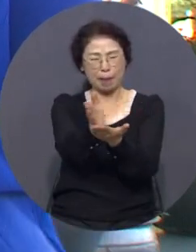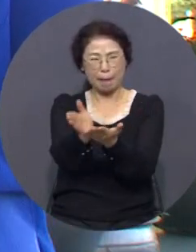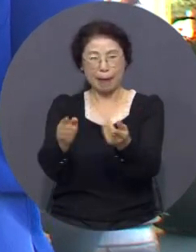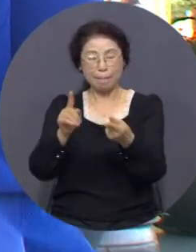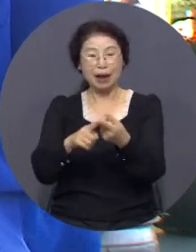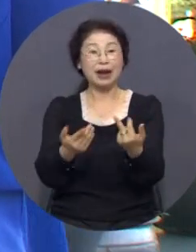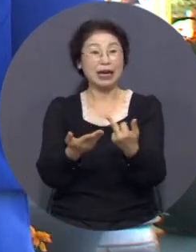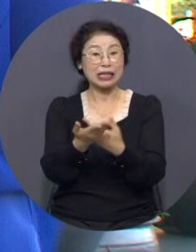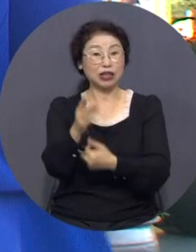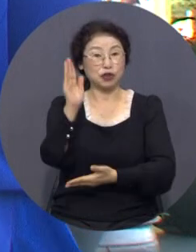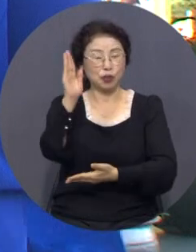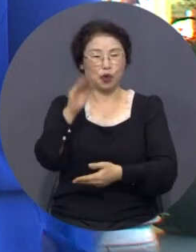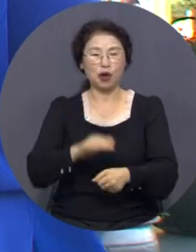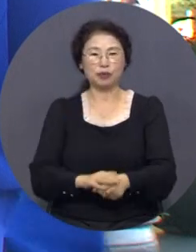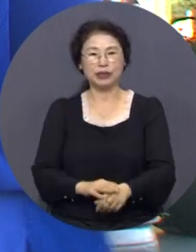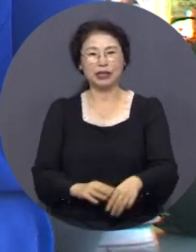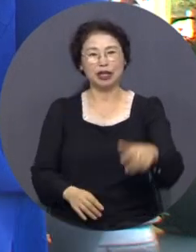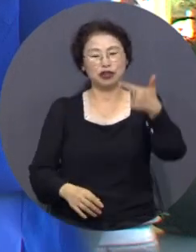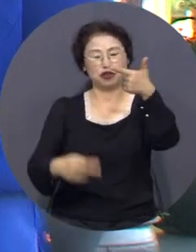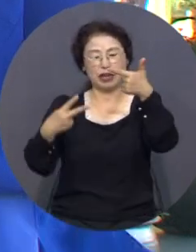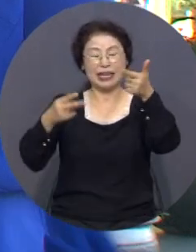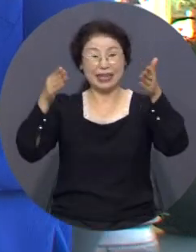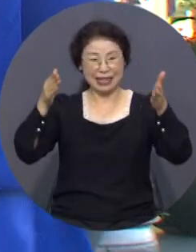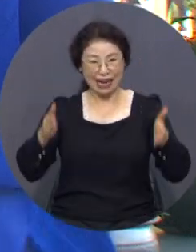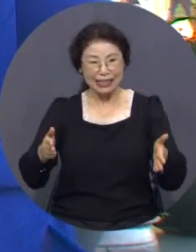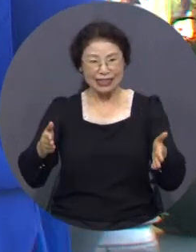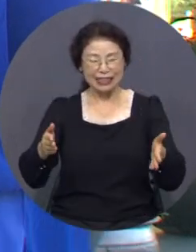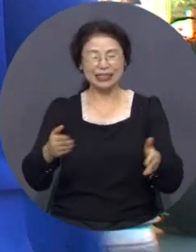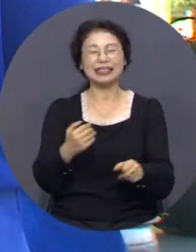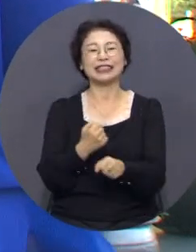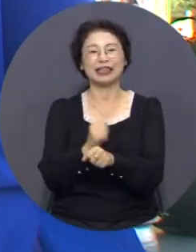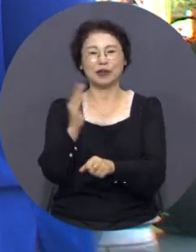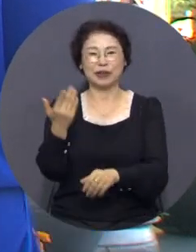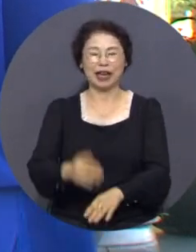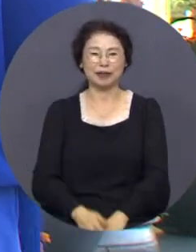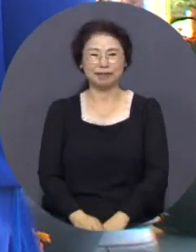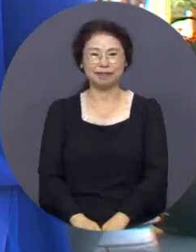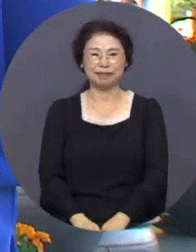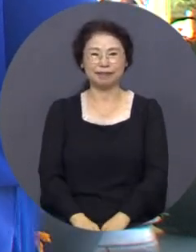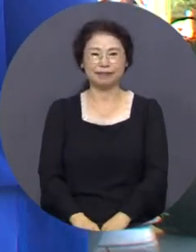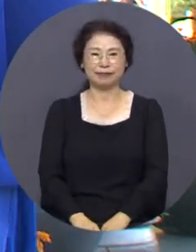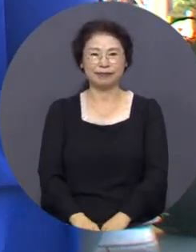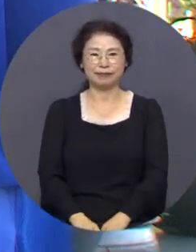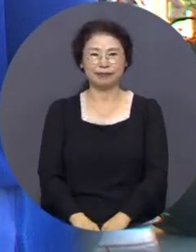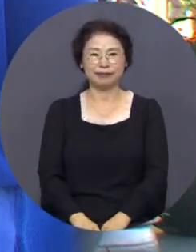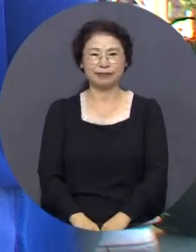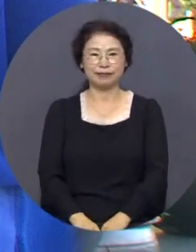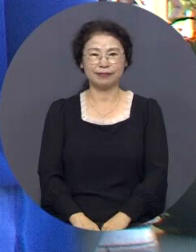이번 제주 포럼은 다음 달 2일까지 계속됩니다. MBC 뉴스 박주현입니다.